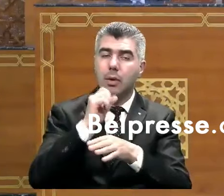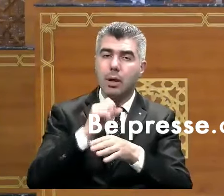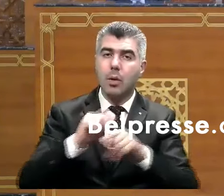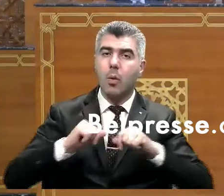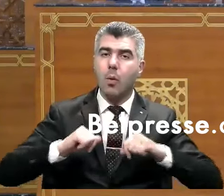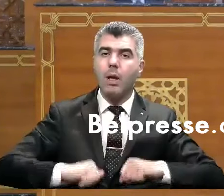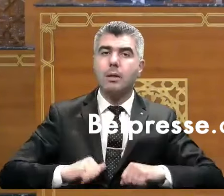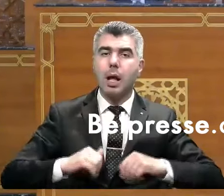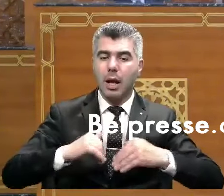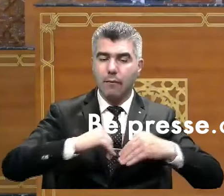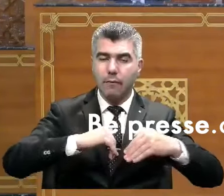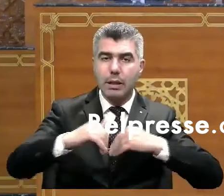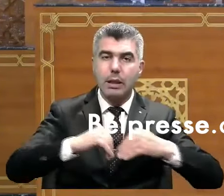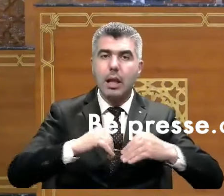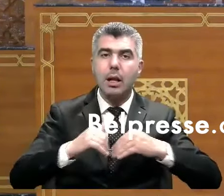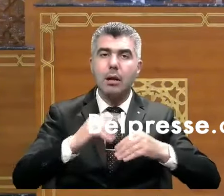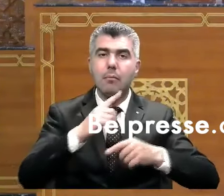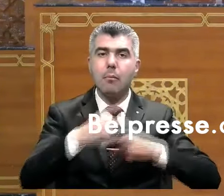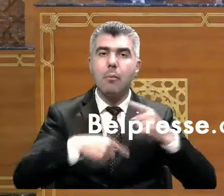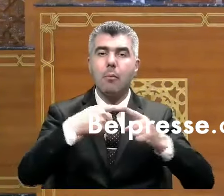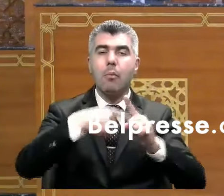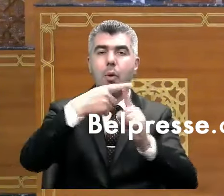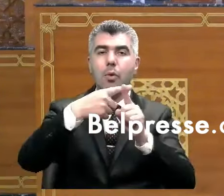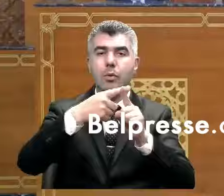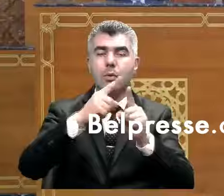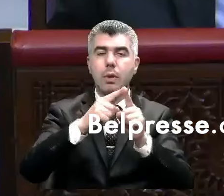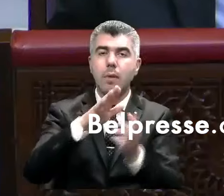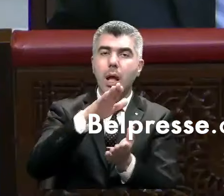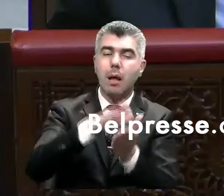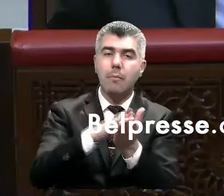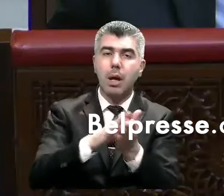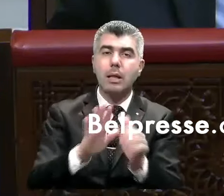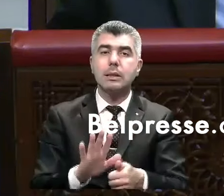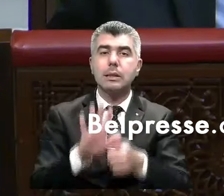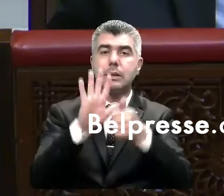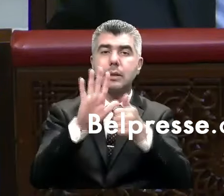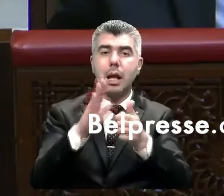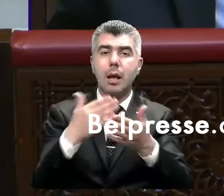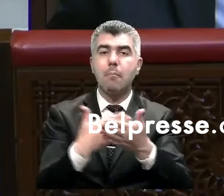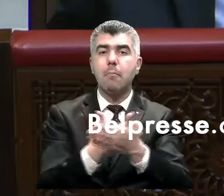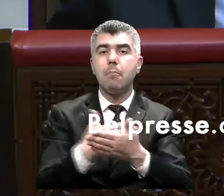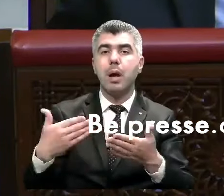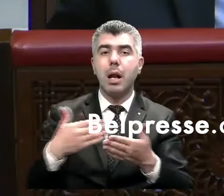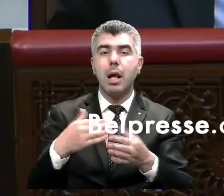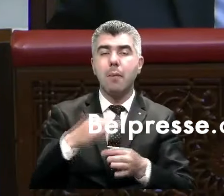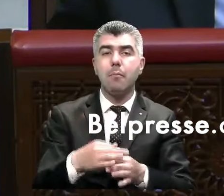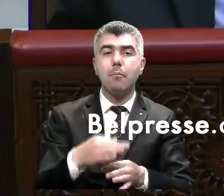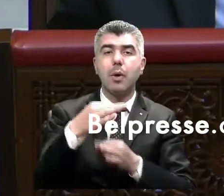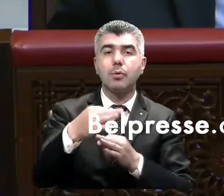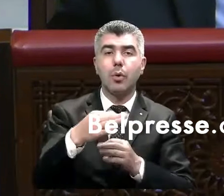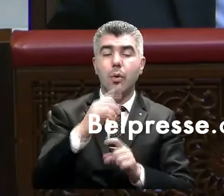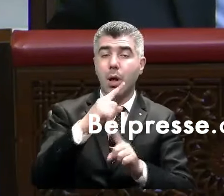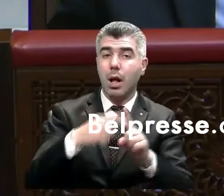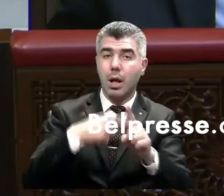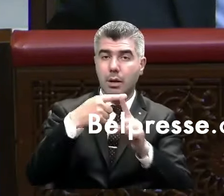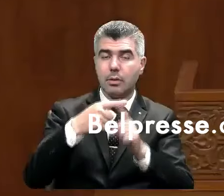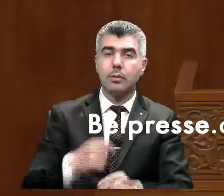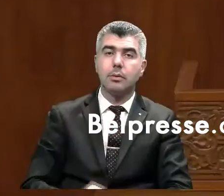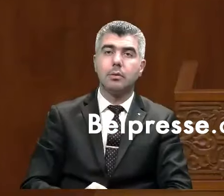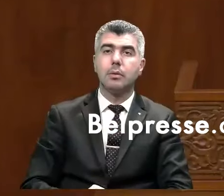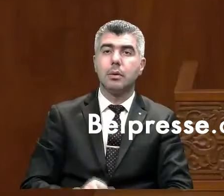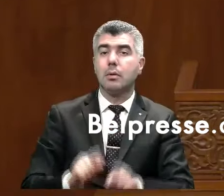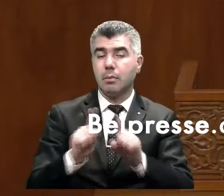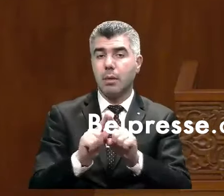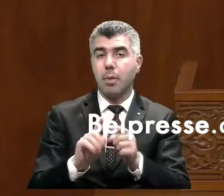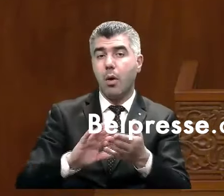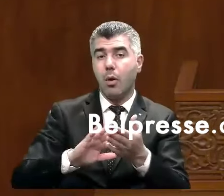والماء للرفع من سعه التخزين الى 6 المليار متر مكعب اضافيه مشاريع تحويل المياه